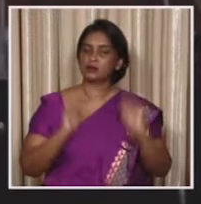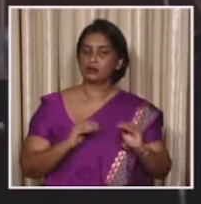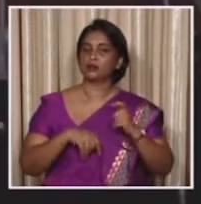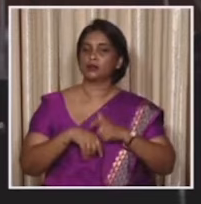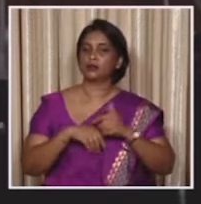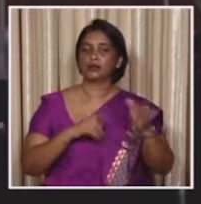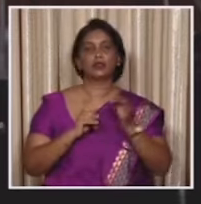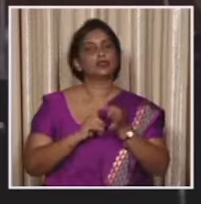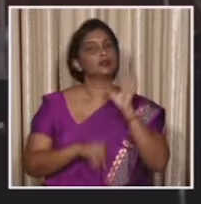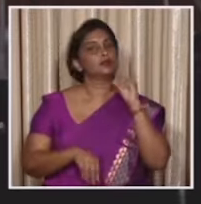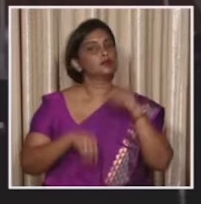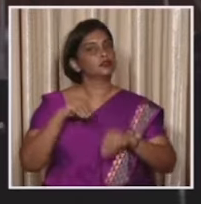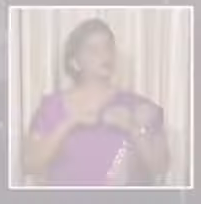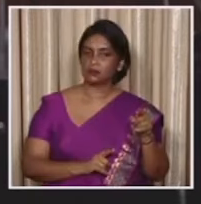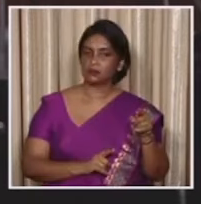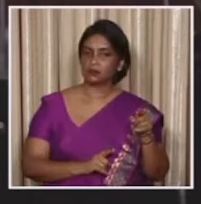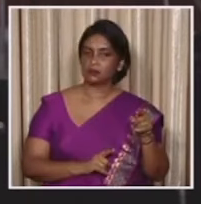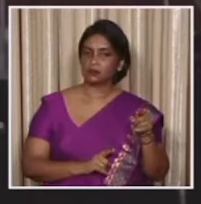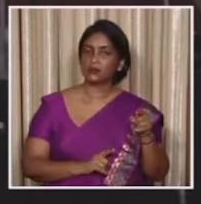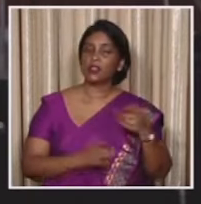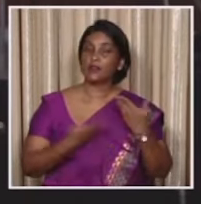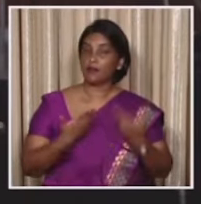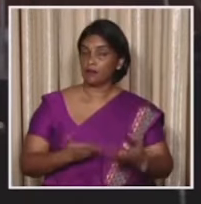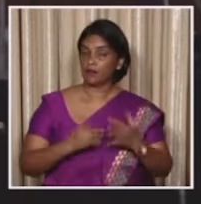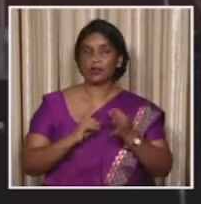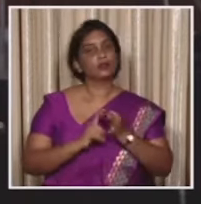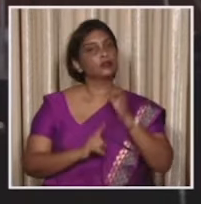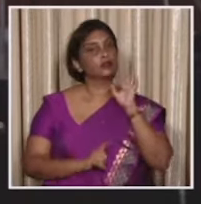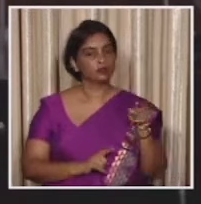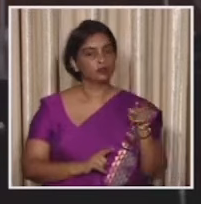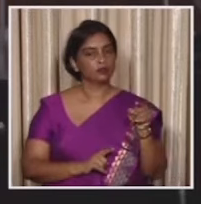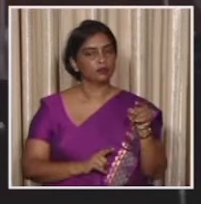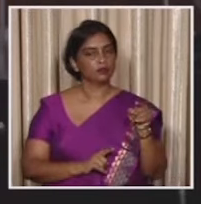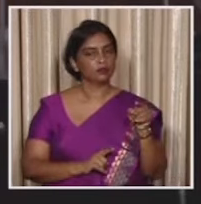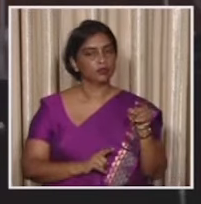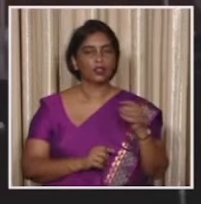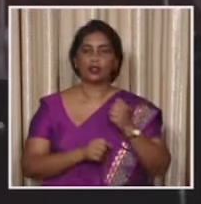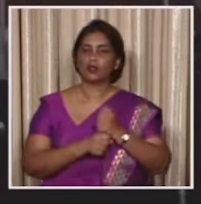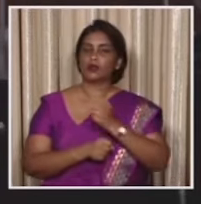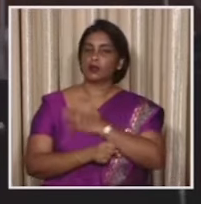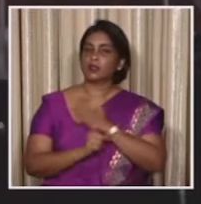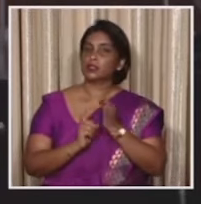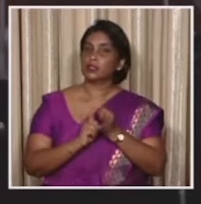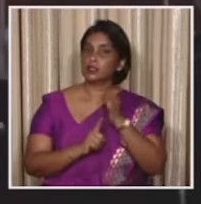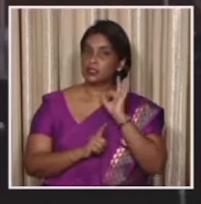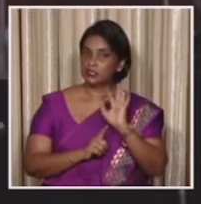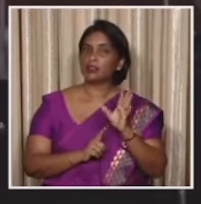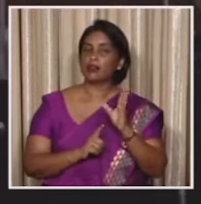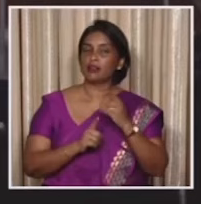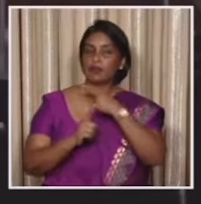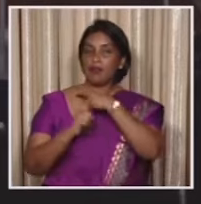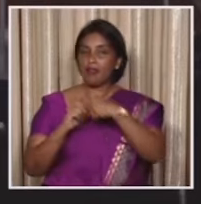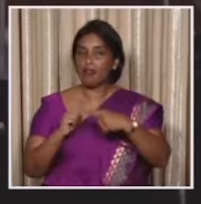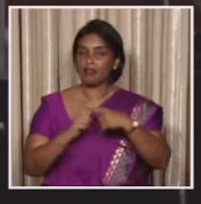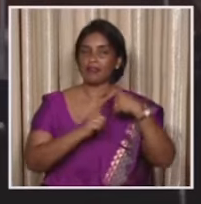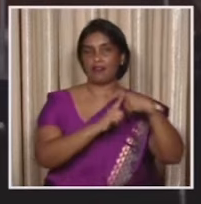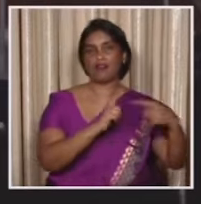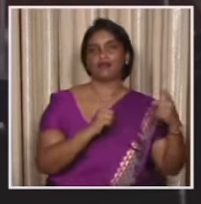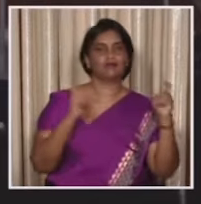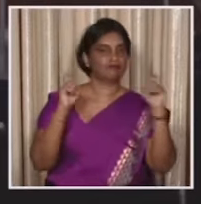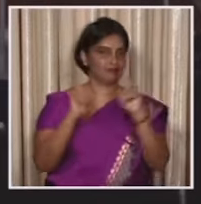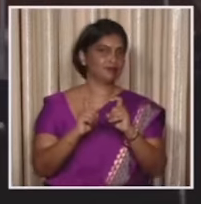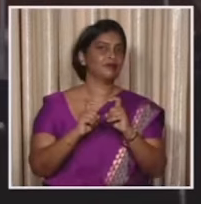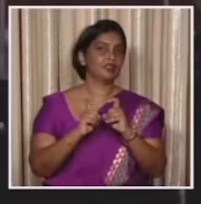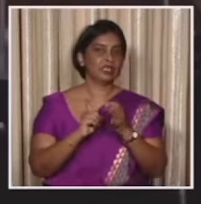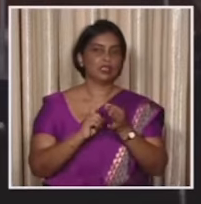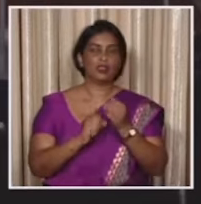තුළ ජනාධිපතිවරණය පැවැත්විය යුතුයි. වර්තමාන ජනාධිපතිතුමා ගෝඨාභය ජනාධිපතිතුමා කොටේනේ අදින්නේ. ගෝඨාභය ජනාධිපතිතුමා